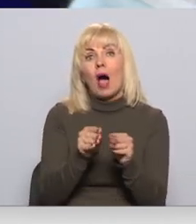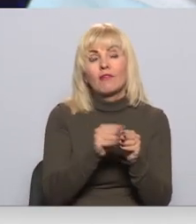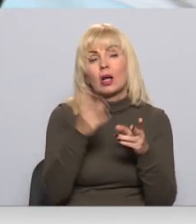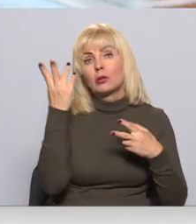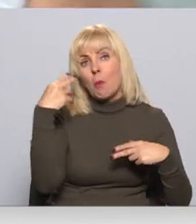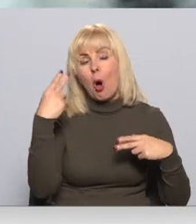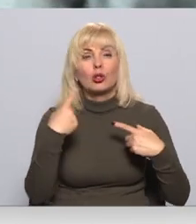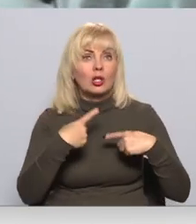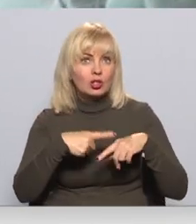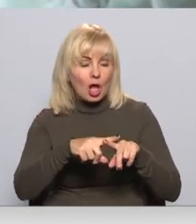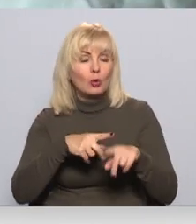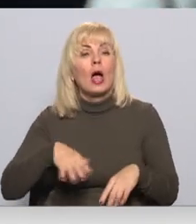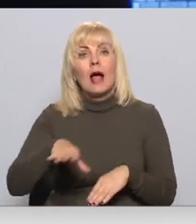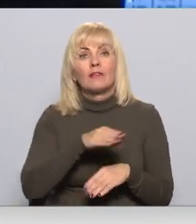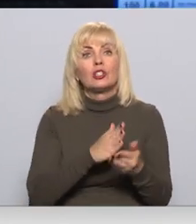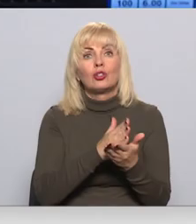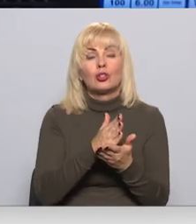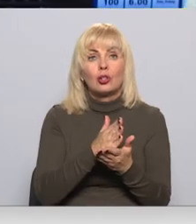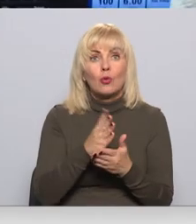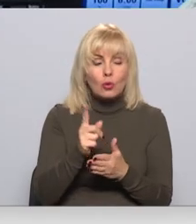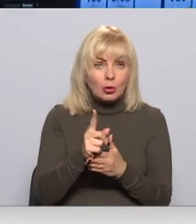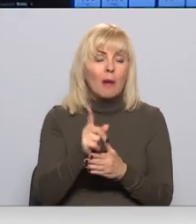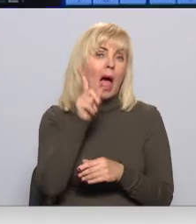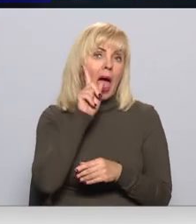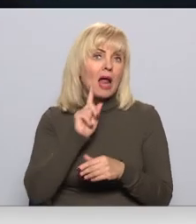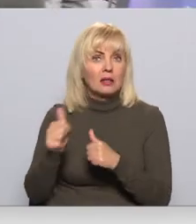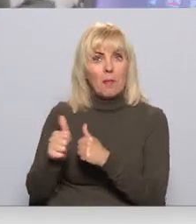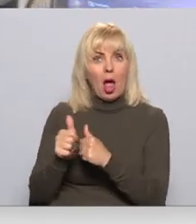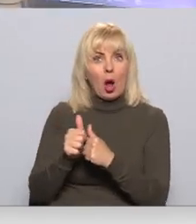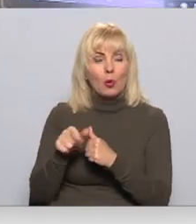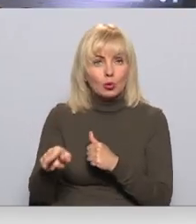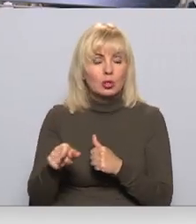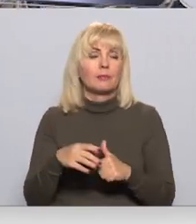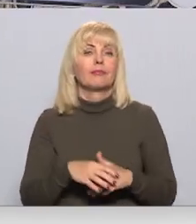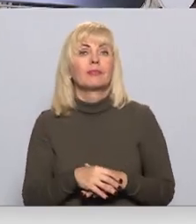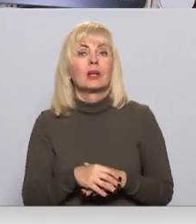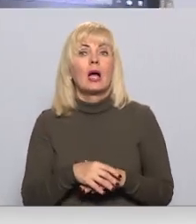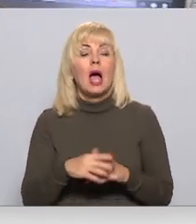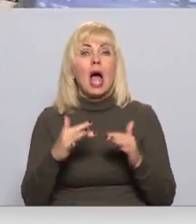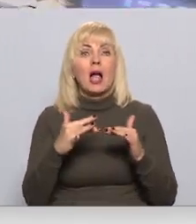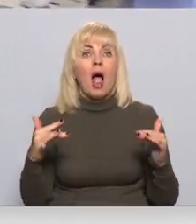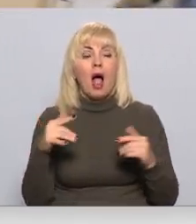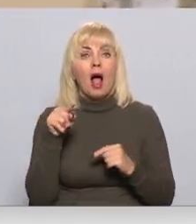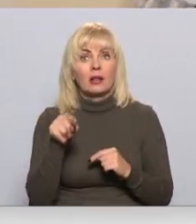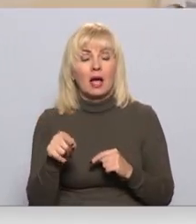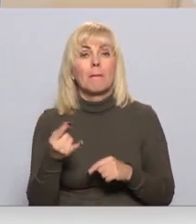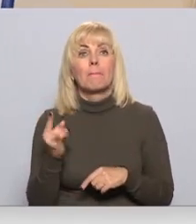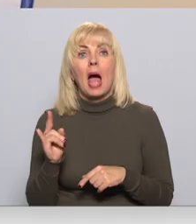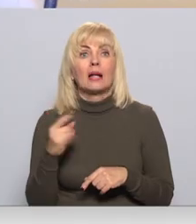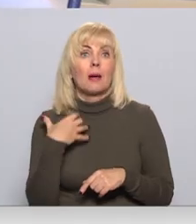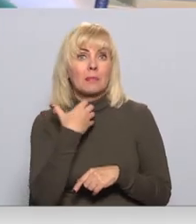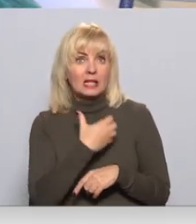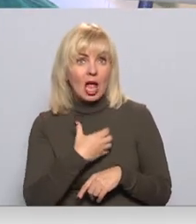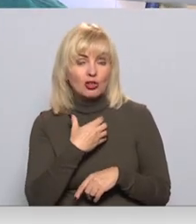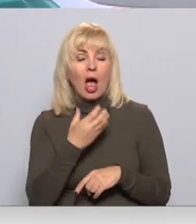modernas tehnoloģijas, un tās visas ķirurgam ir rokas stiepiena attālumā. Pacients atrodas uz operāciju galda, bērnam ir nepieciešama